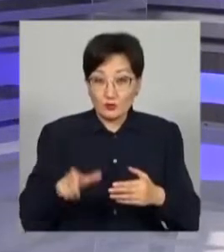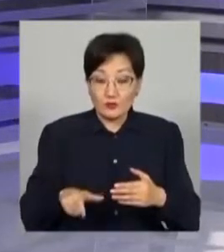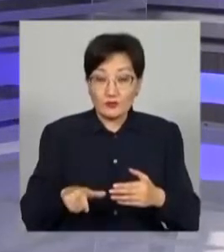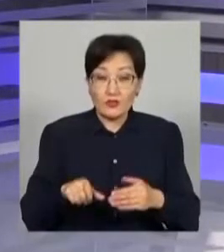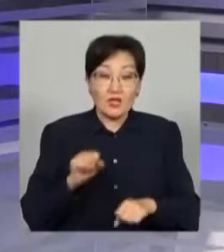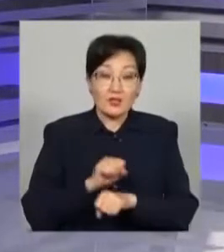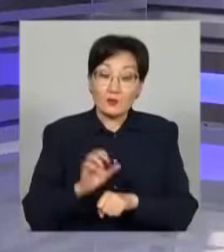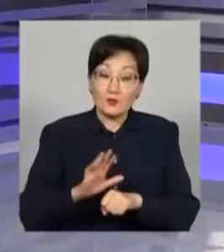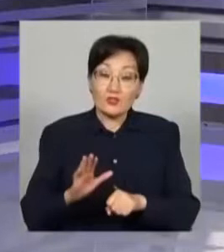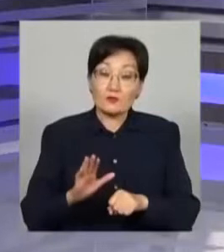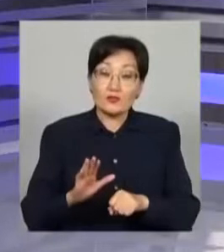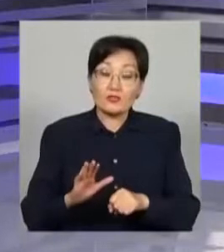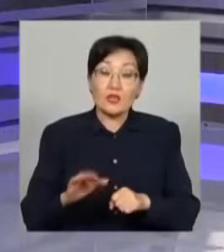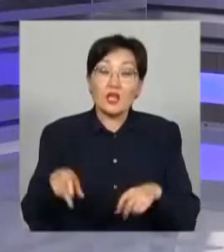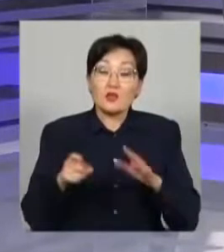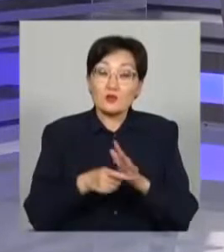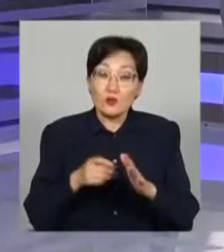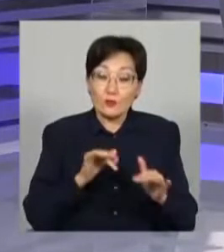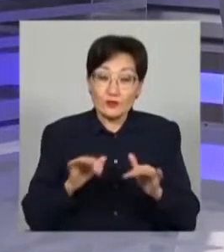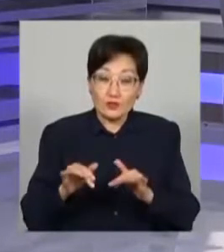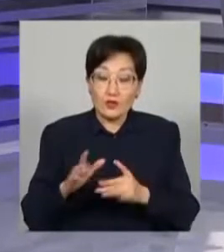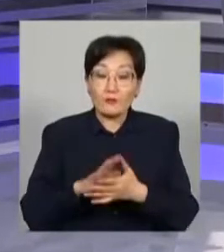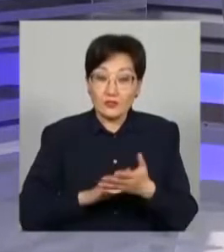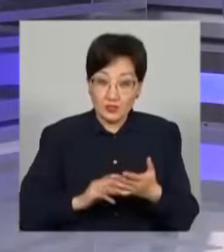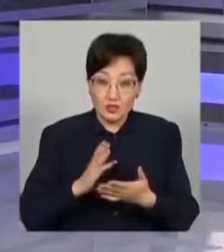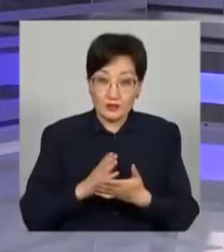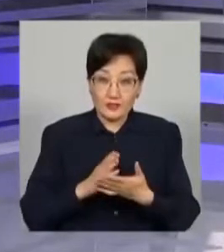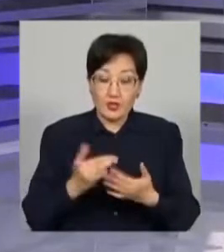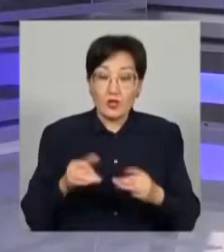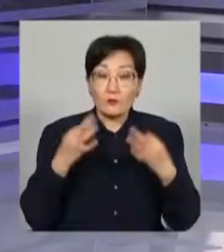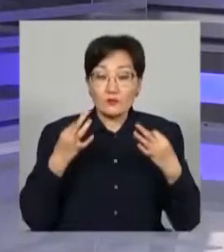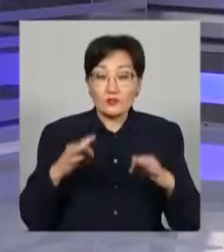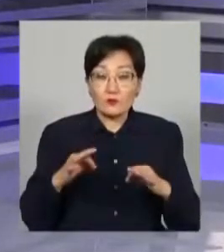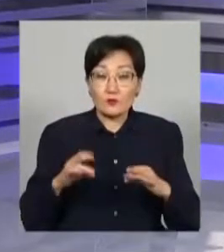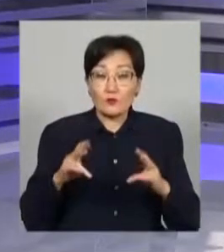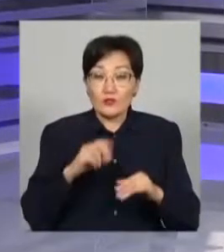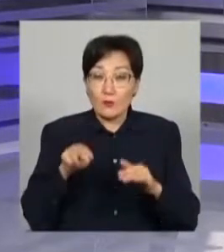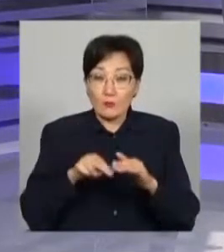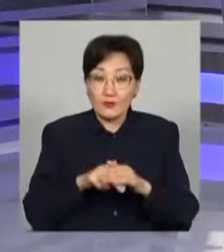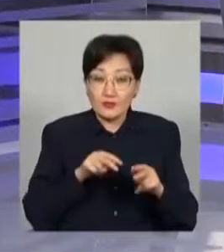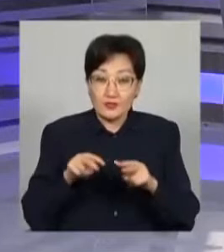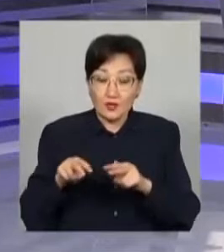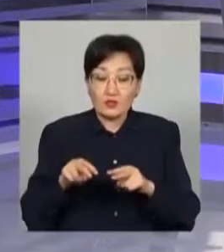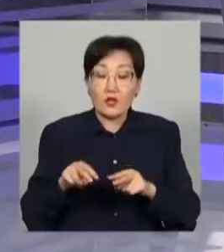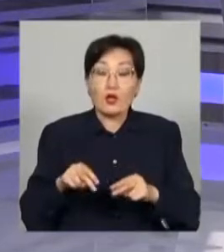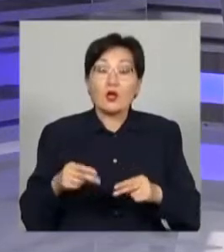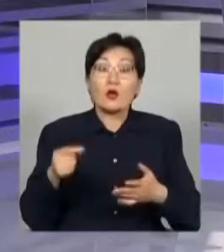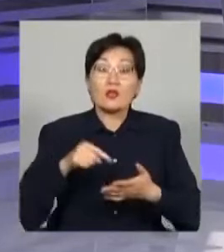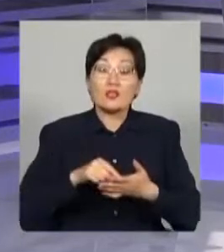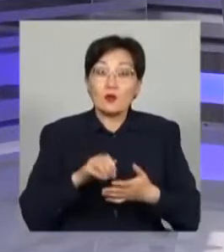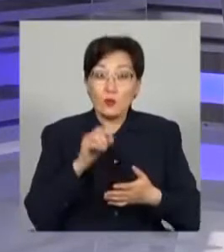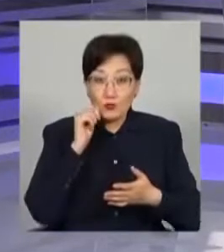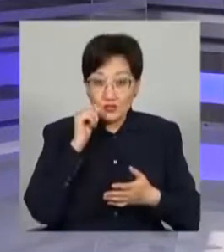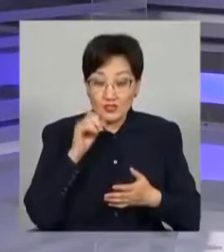не прекращены, поскольку расследования все еще продолжаются. На свободе, но под подпиской о невыезде оказался Йоркен